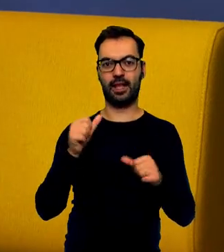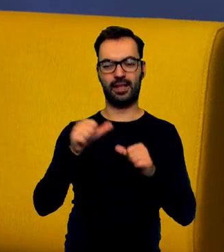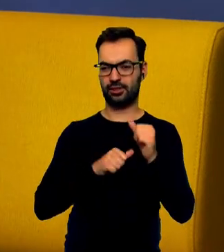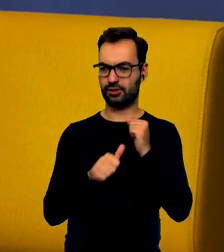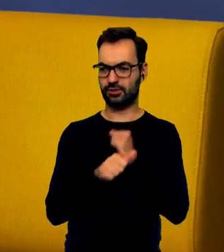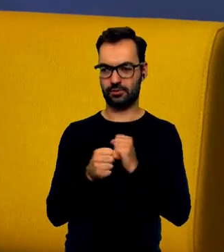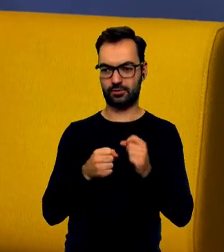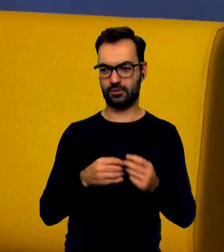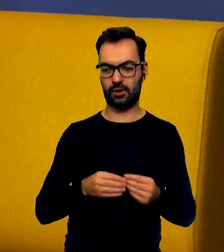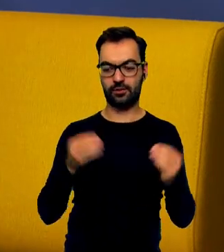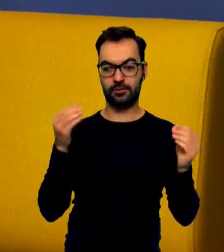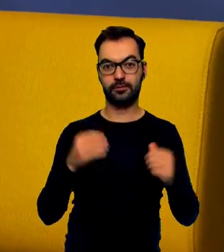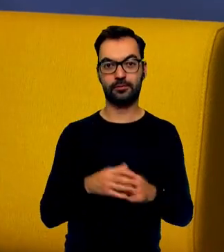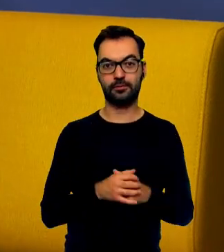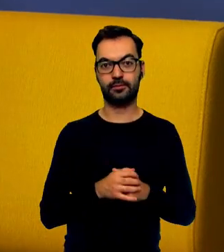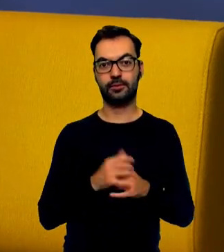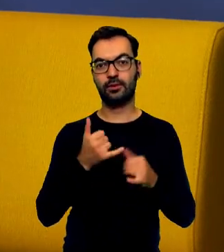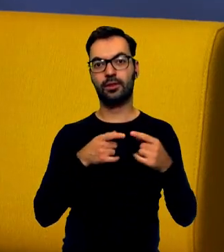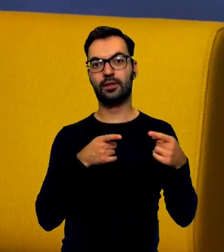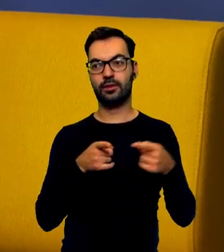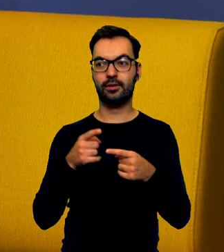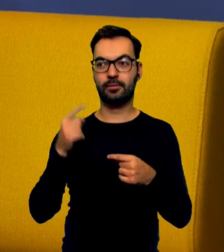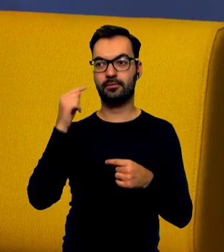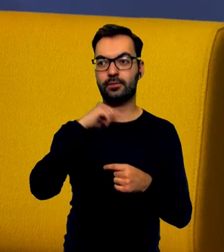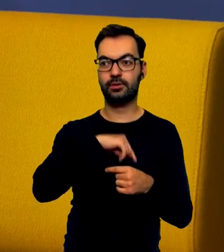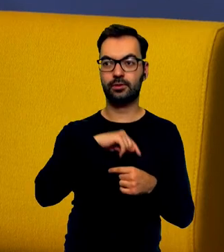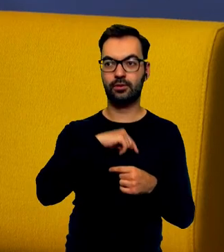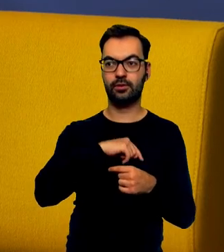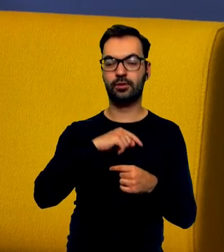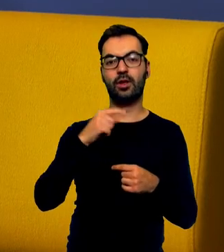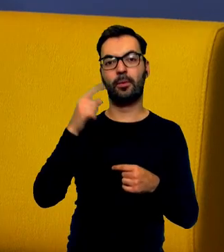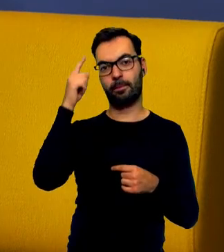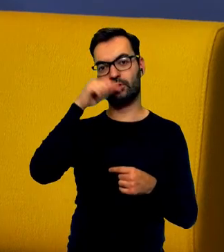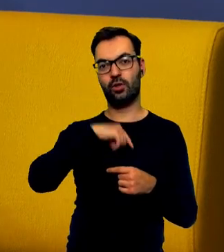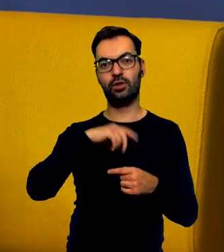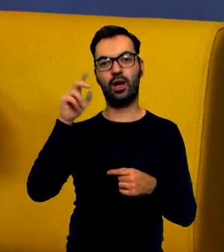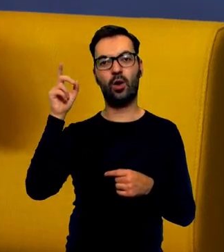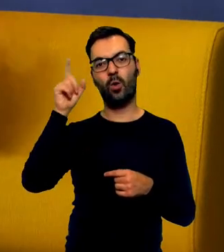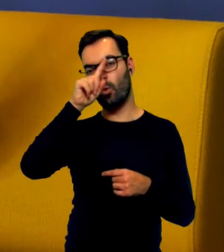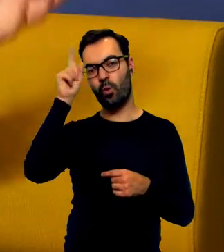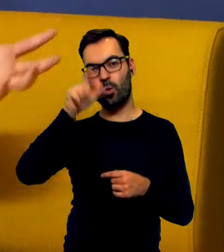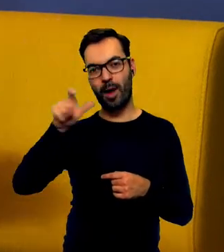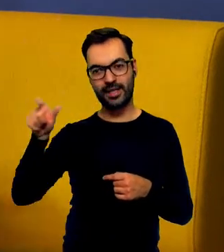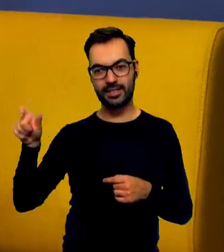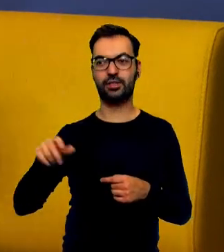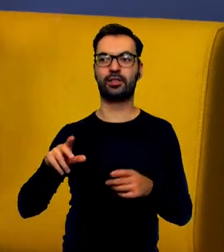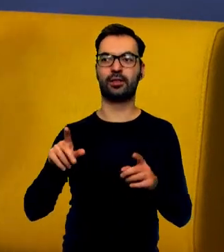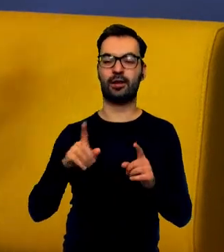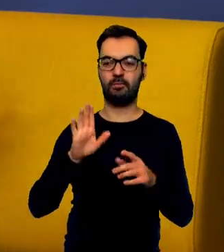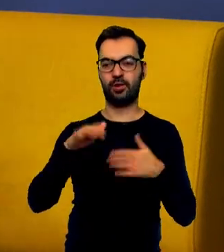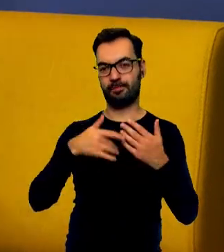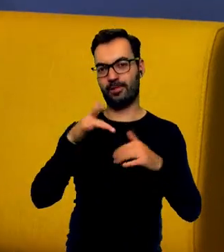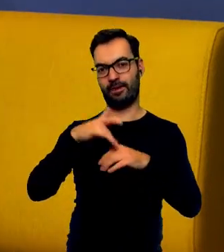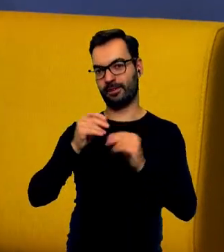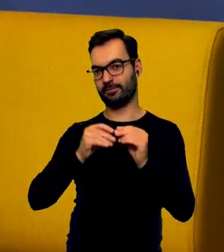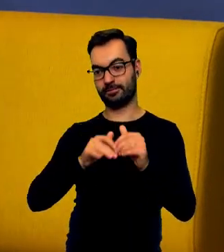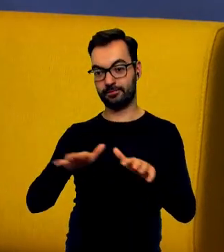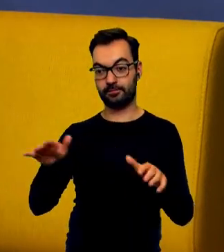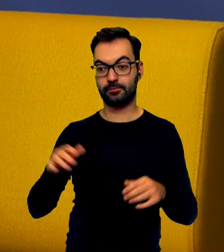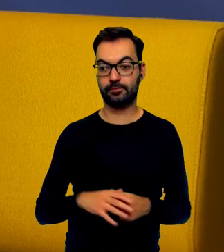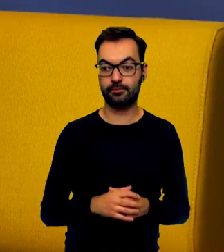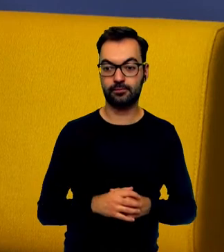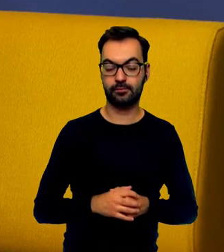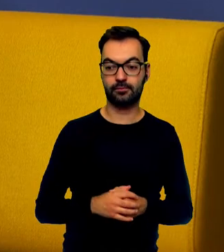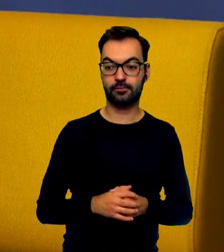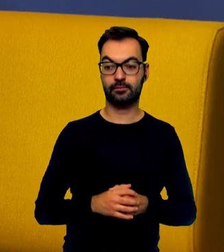latach 60. W różnych nurtach psychologii humanistycznej i później tym wszystkim, co z niej